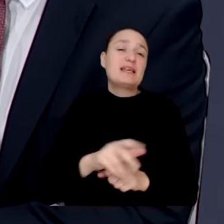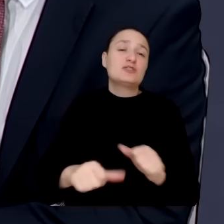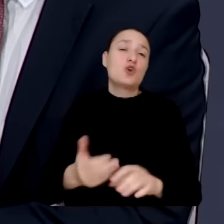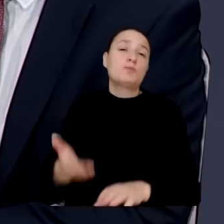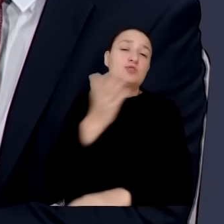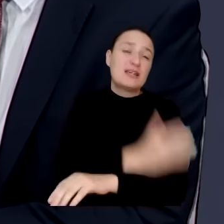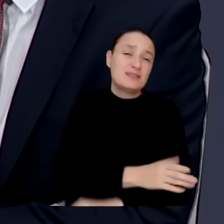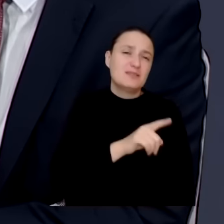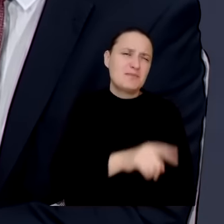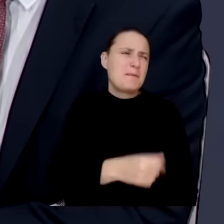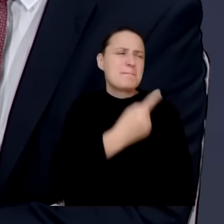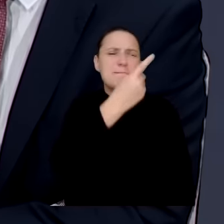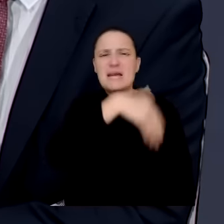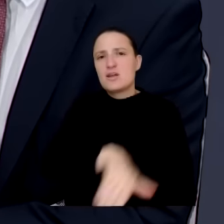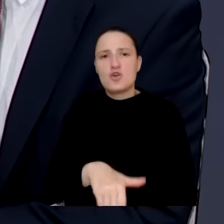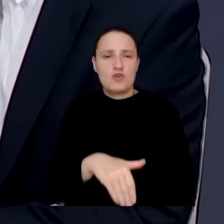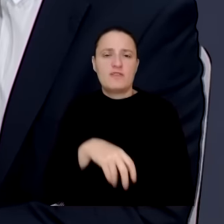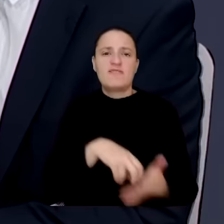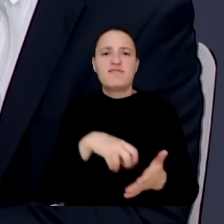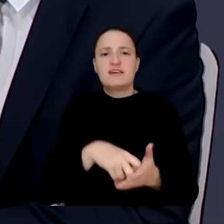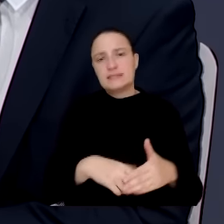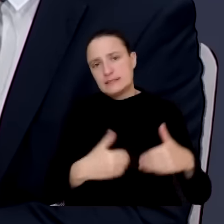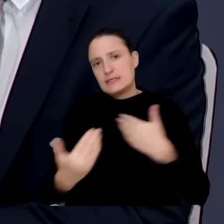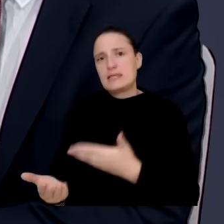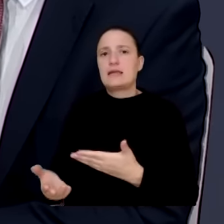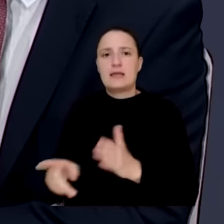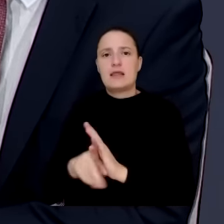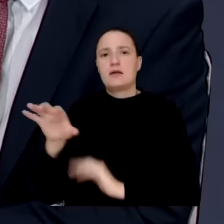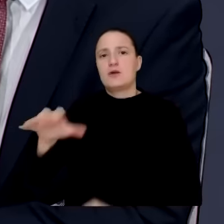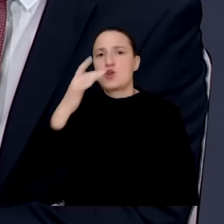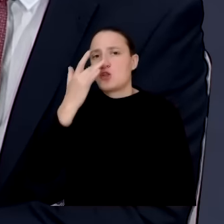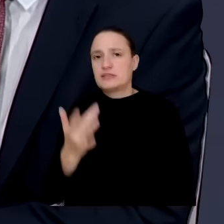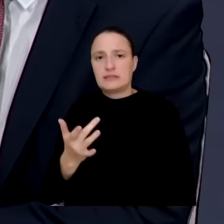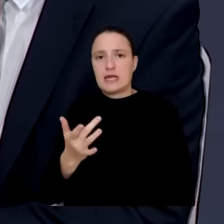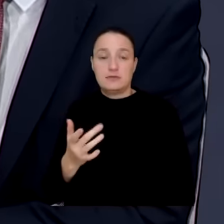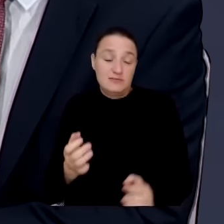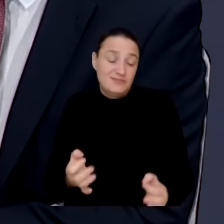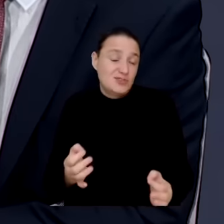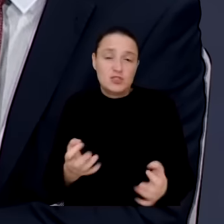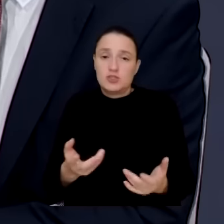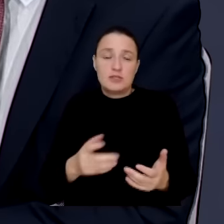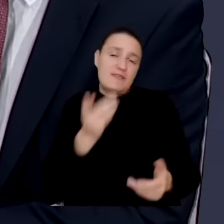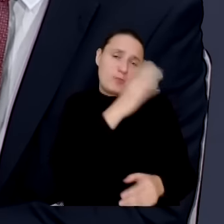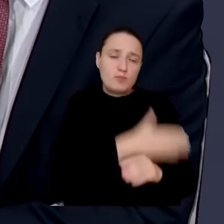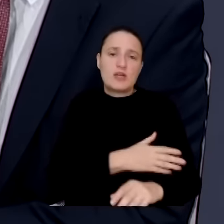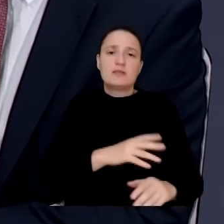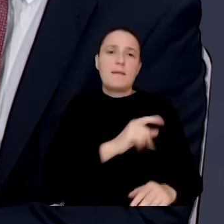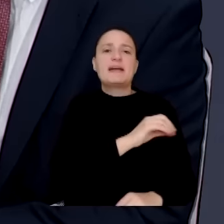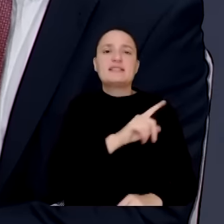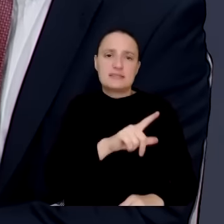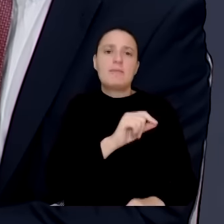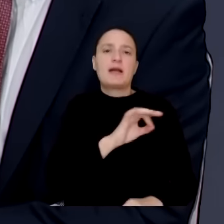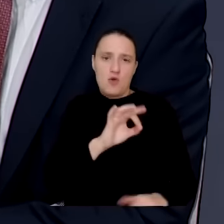milion wi milion wi zostało wydane dla Rosjan przez obecną ówczesną koalicję czyli PSL de facto i